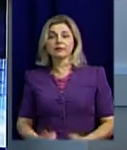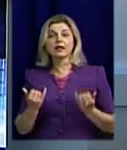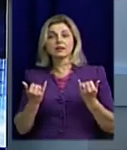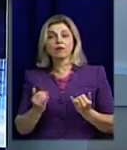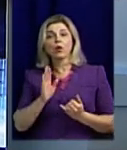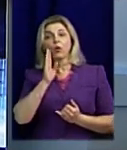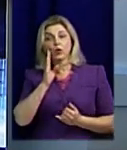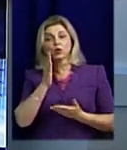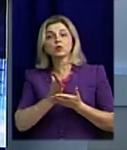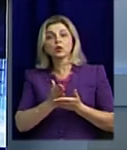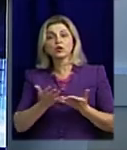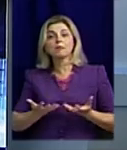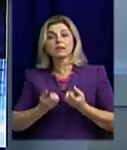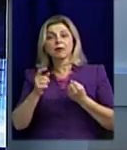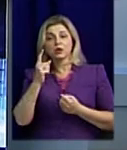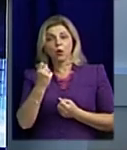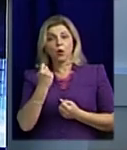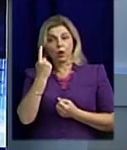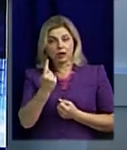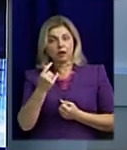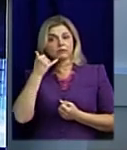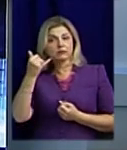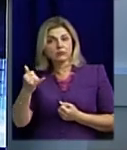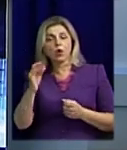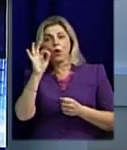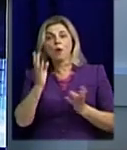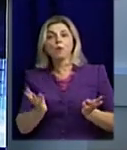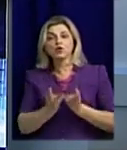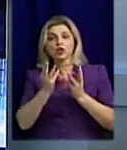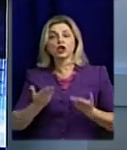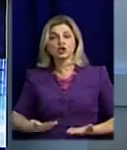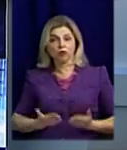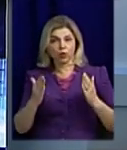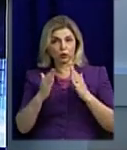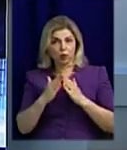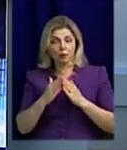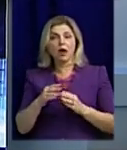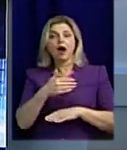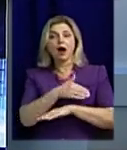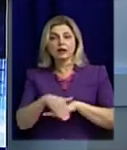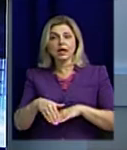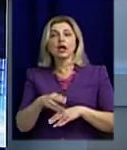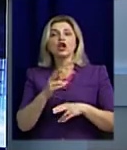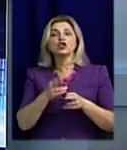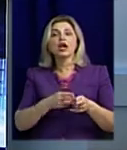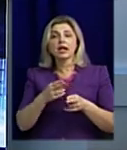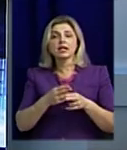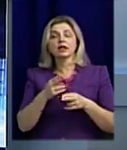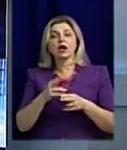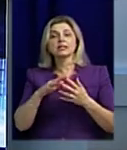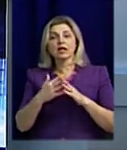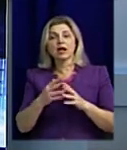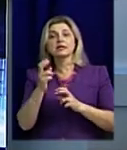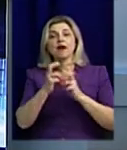Сьогодні зранку до служби порятунку 101 надійшло повідомлення про пожежу житлового будинку за адресою Залізнодорожнє селище, що